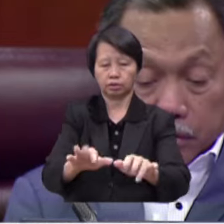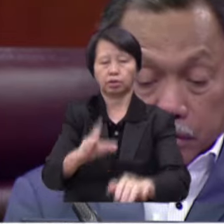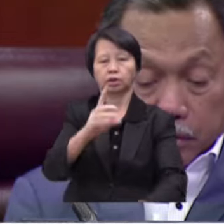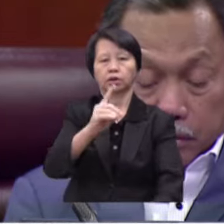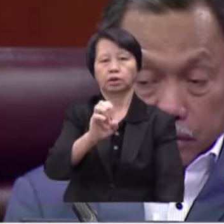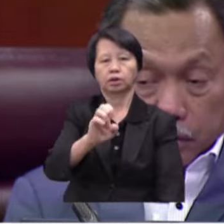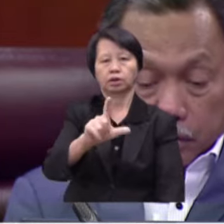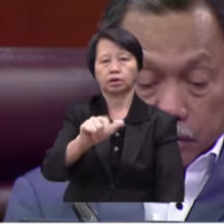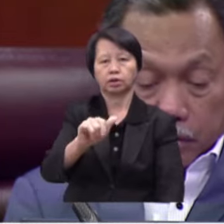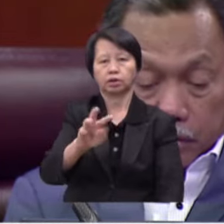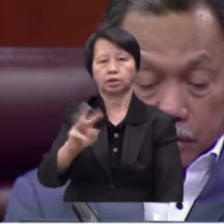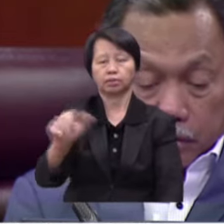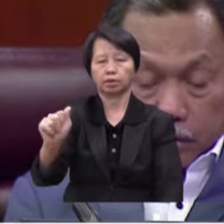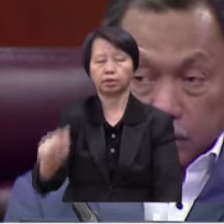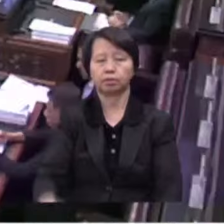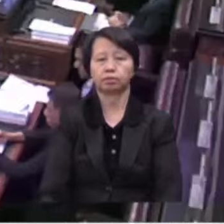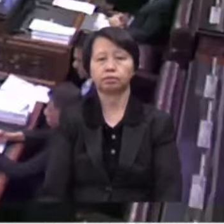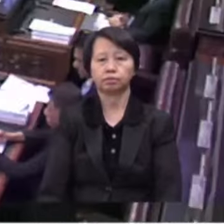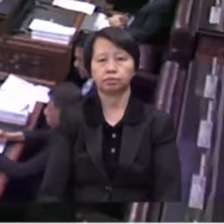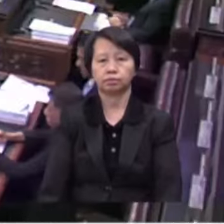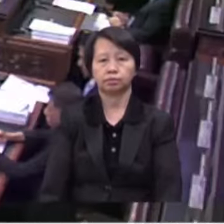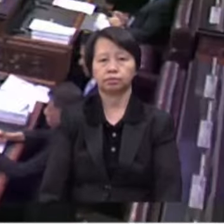Terima kasih